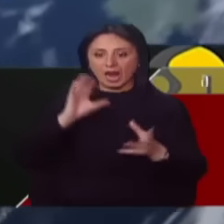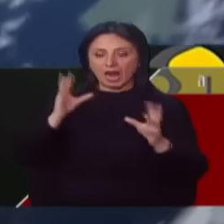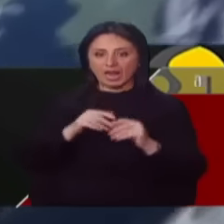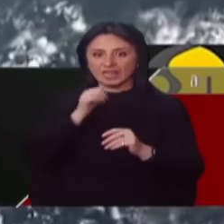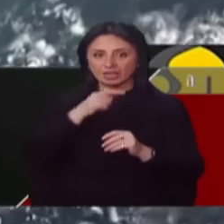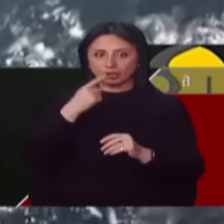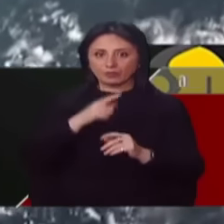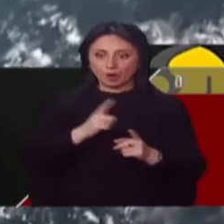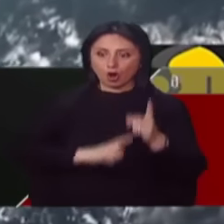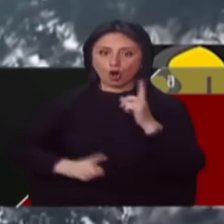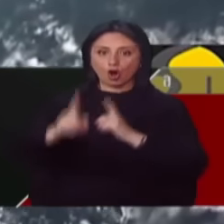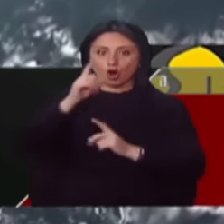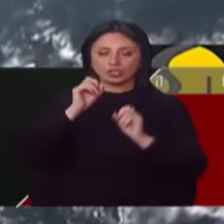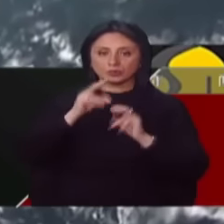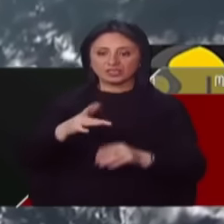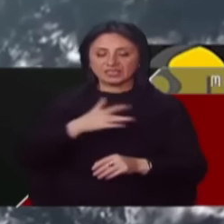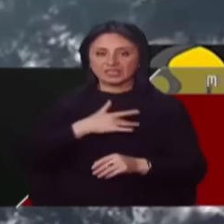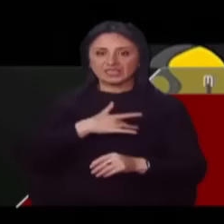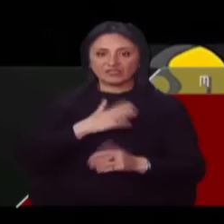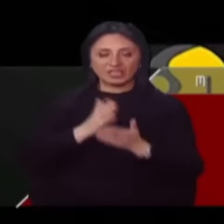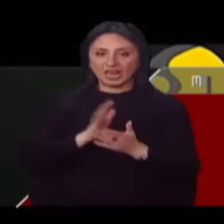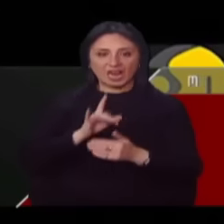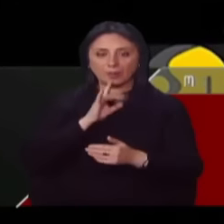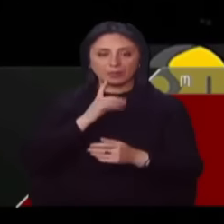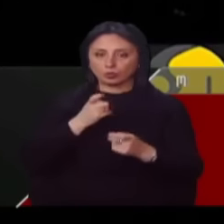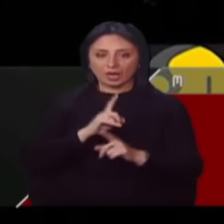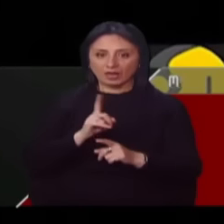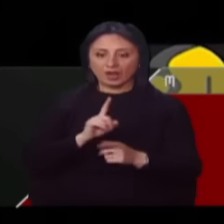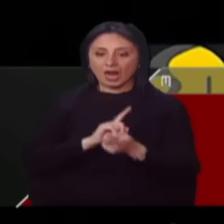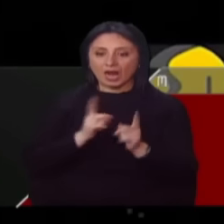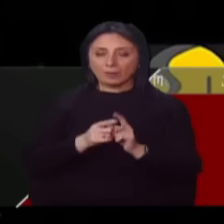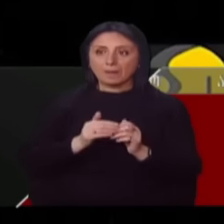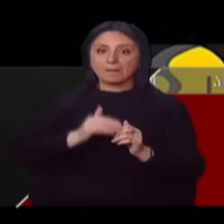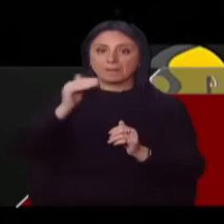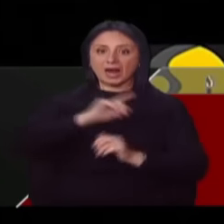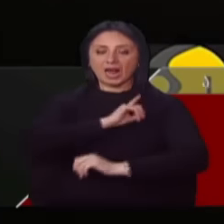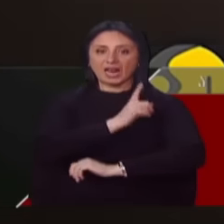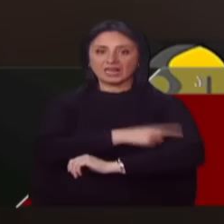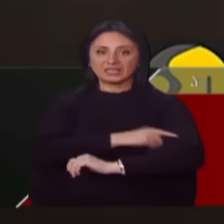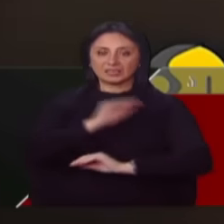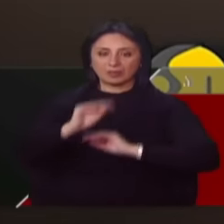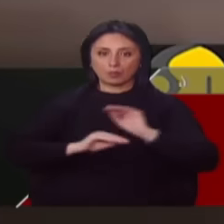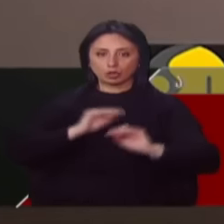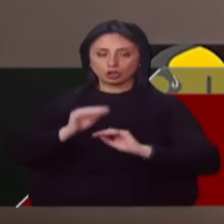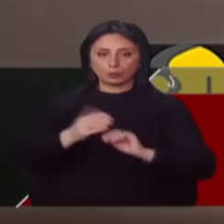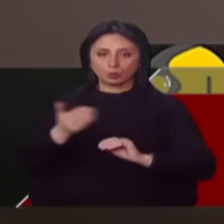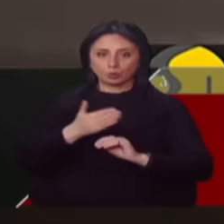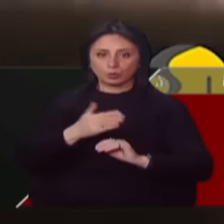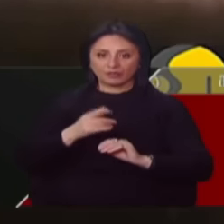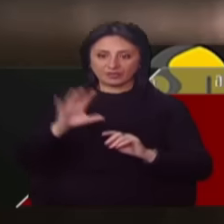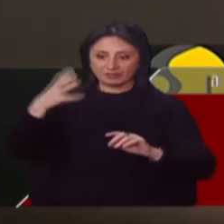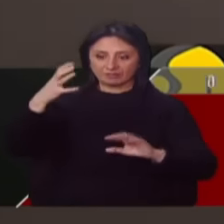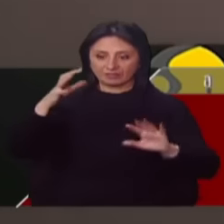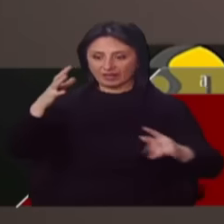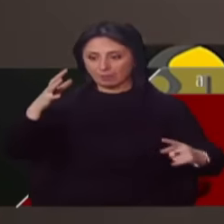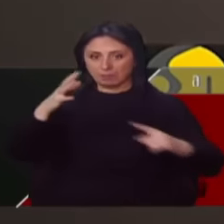ანალიტიკოსები ამბობენ, რომ კოსმოსური საფრთხე სავარაუდოდ არ არის ბირთვული იარაღი, არამედ მაღალი სიმძლავრის მოწყობილობა, რომელიც